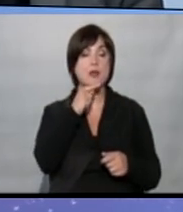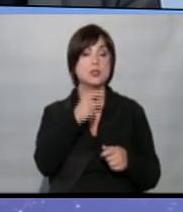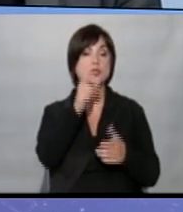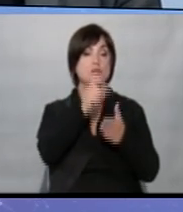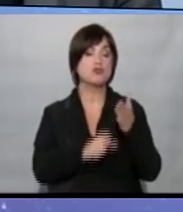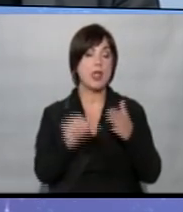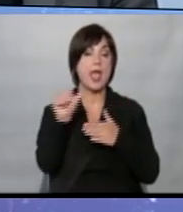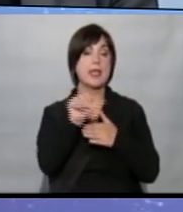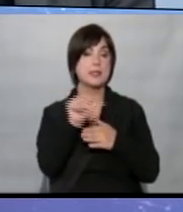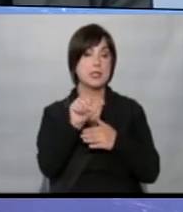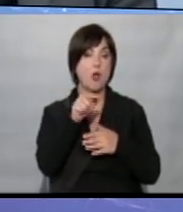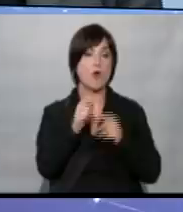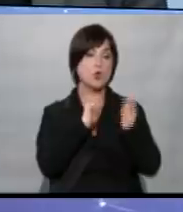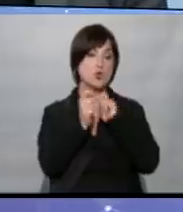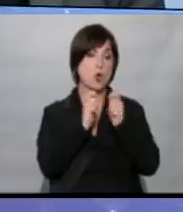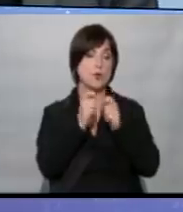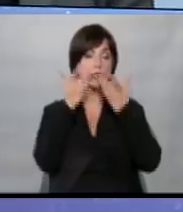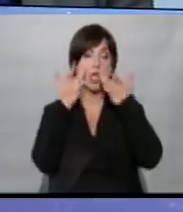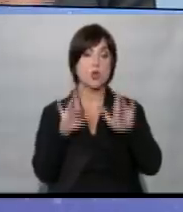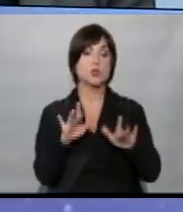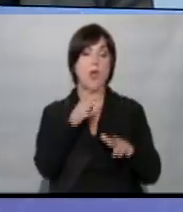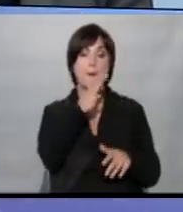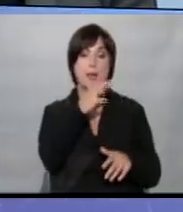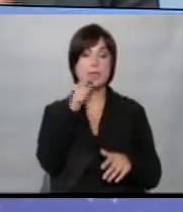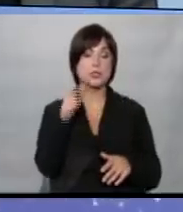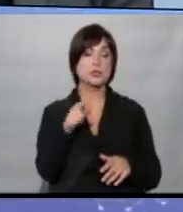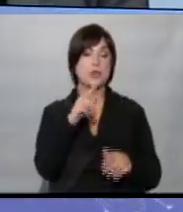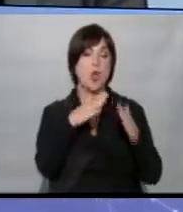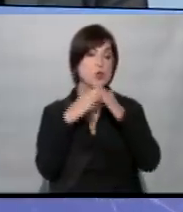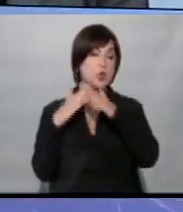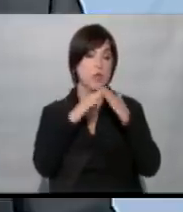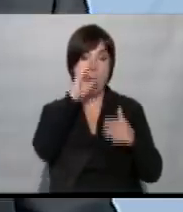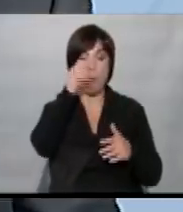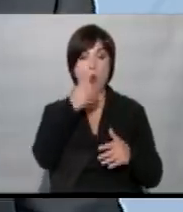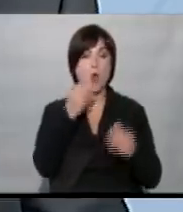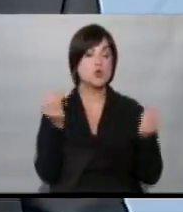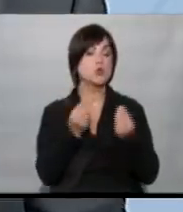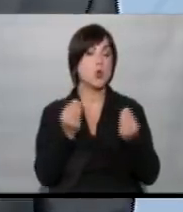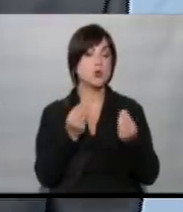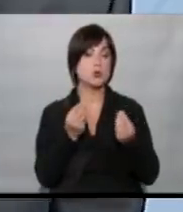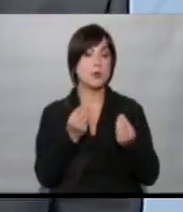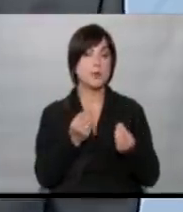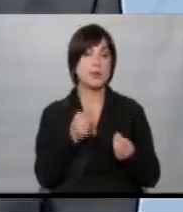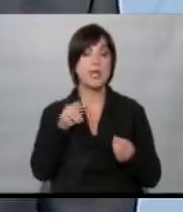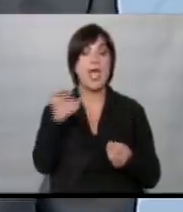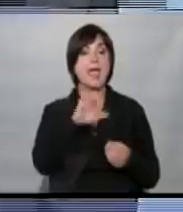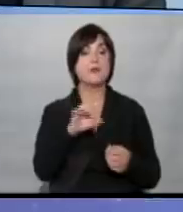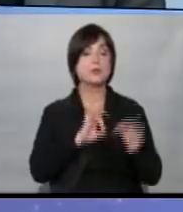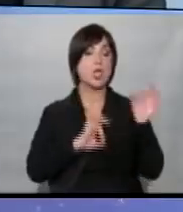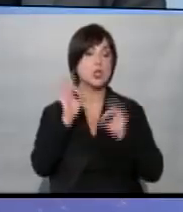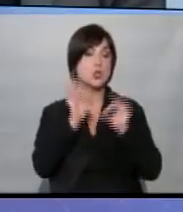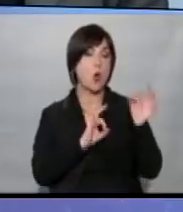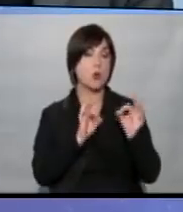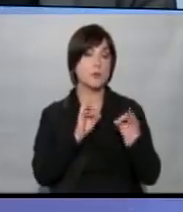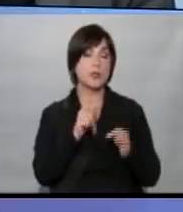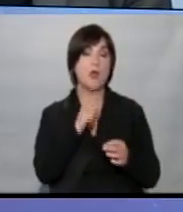член 11 од тој договор да се откажиме од македонците во соседна Бугарија? Зошто? Само ги прифативме европските норми и закони за